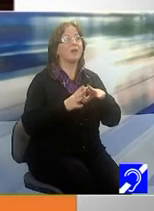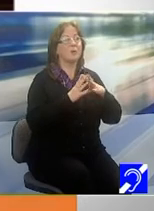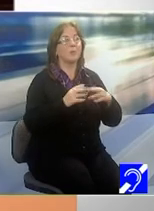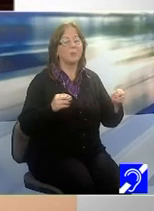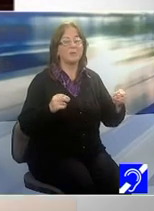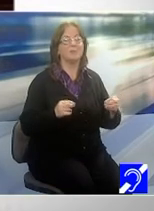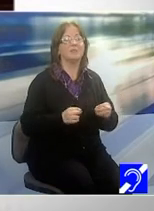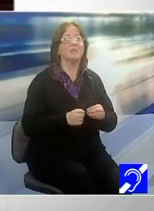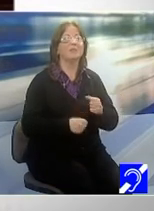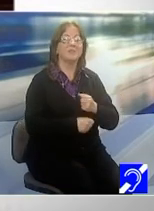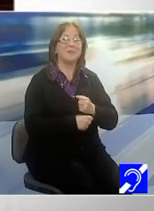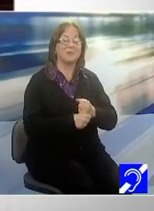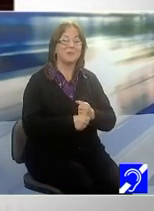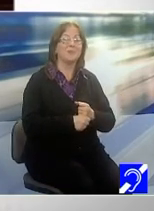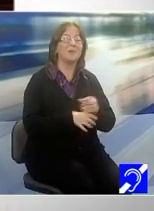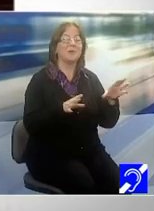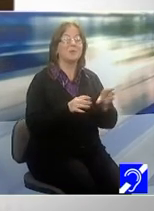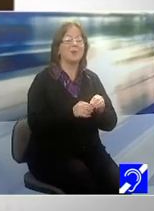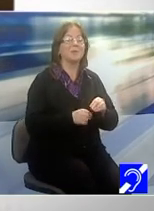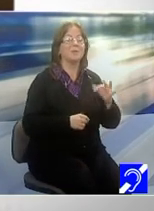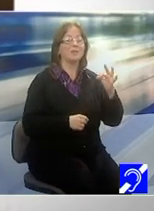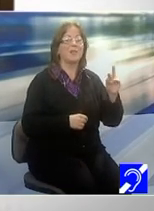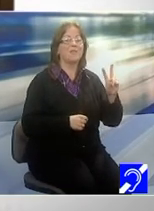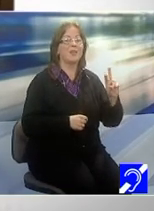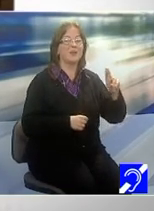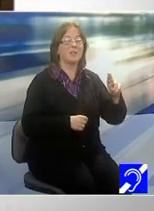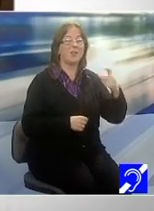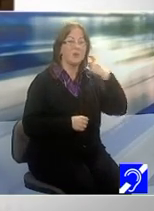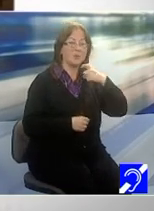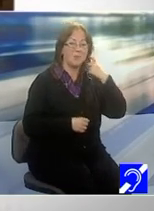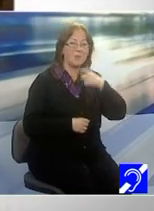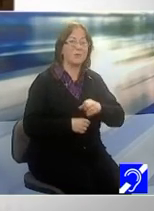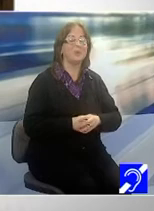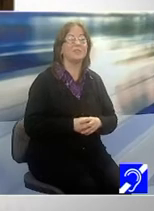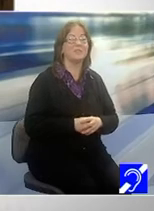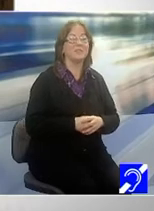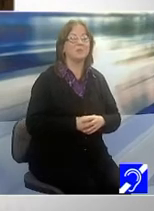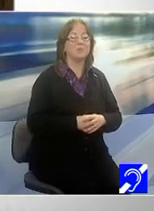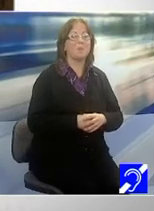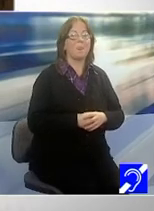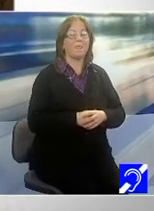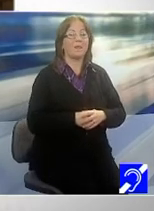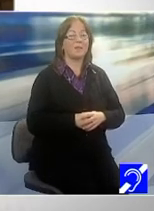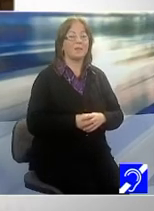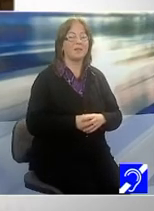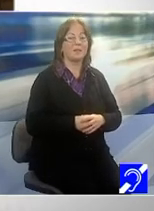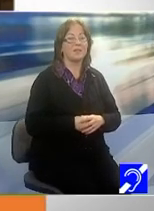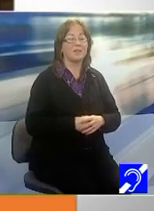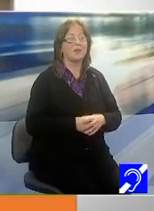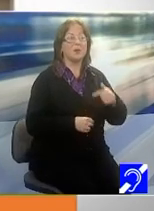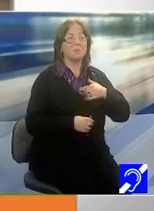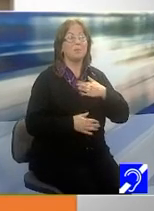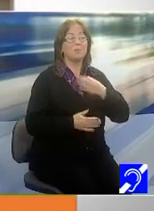română. Intrăm în istorie, e extraordinar. TVR Cluj este, cel puțin pentru mine, un reper și o